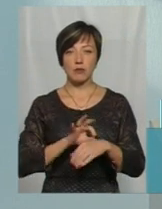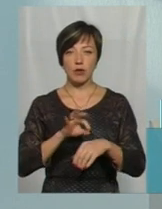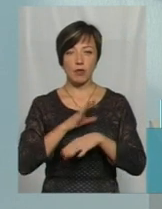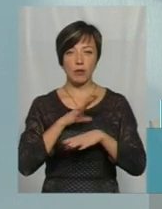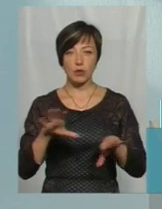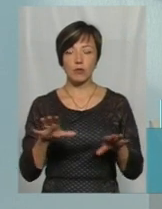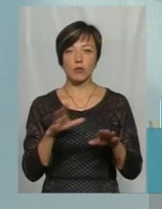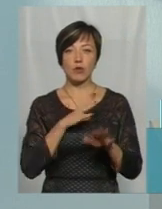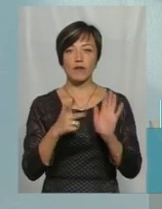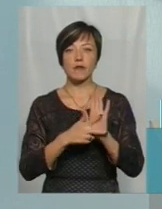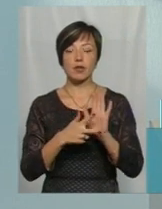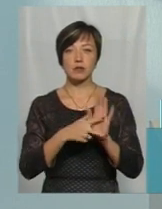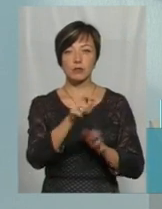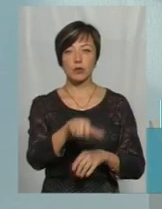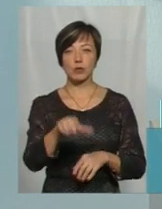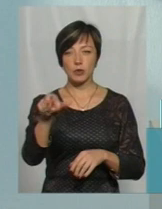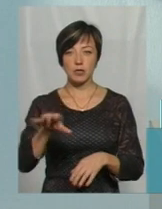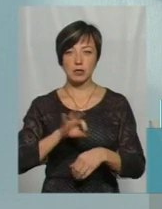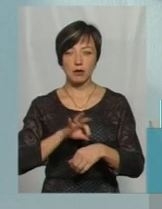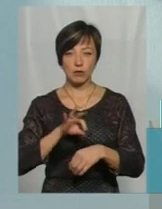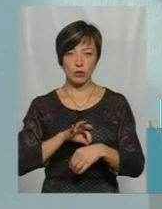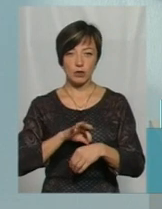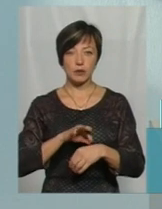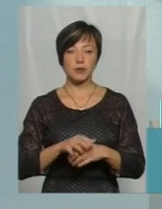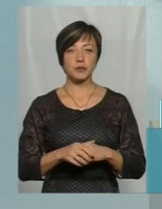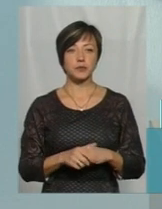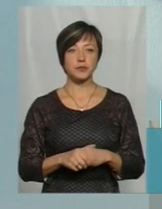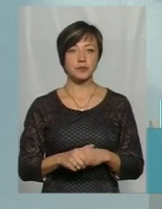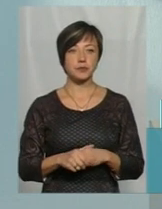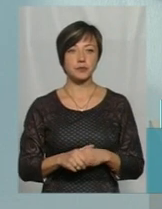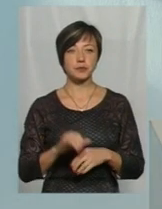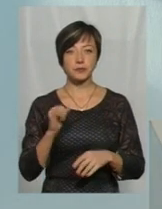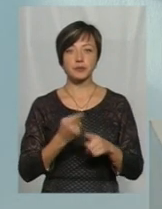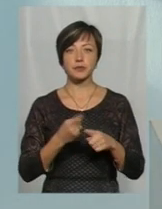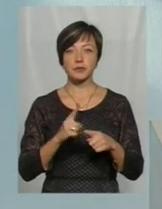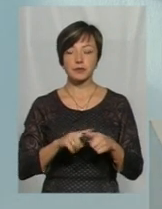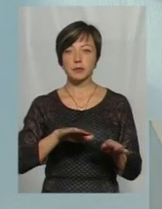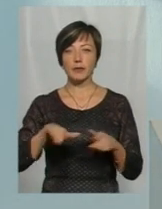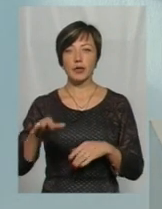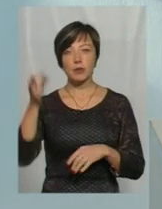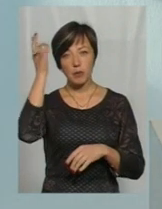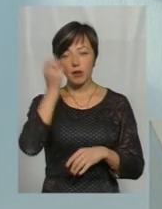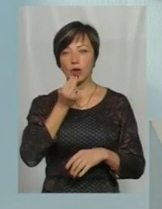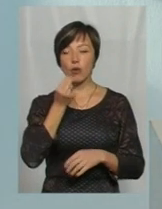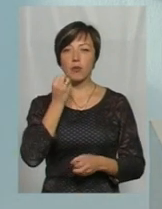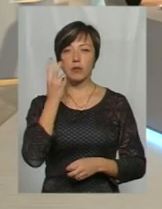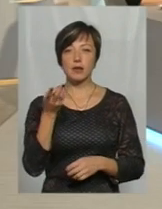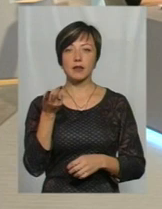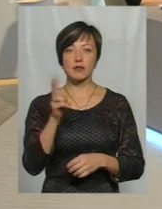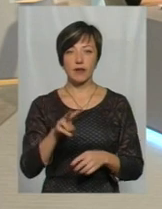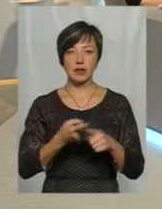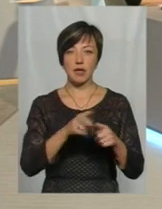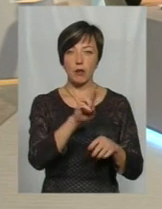великий спалах, там було 8, захворіло 8 осіб, і це після поминального обіду. Між іншим, 2